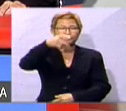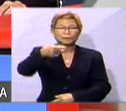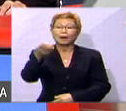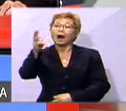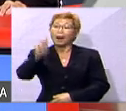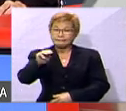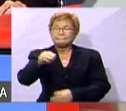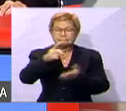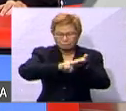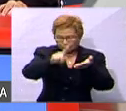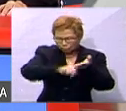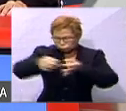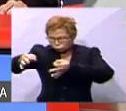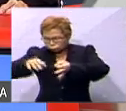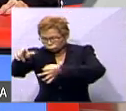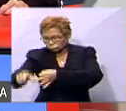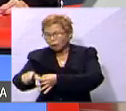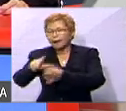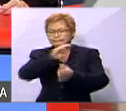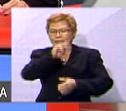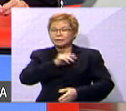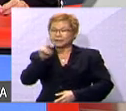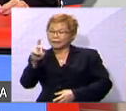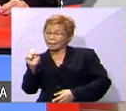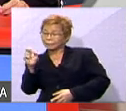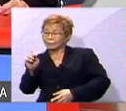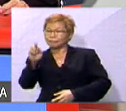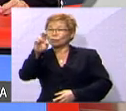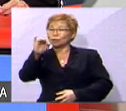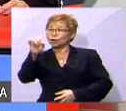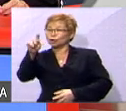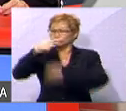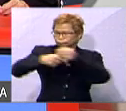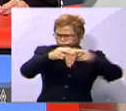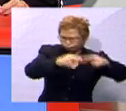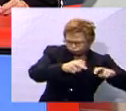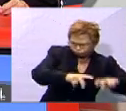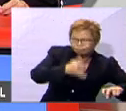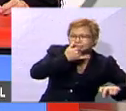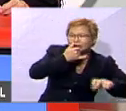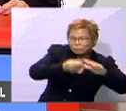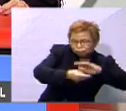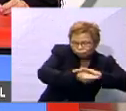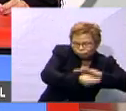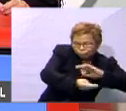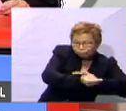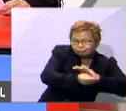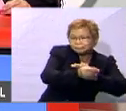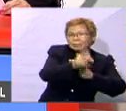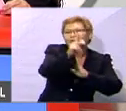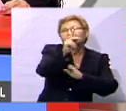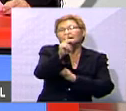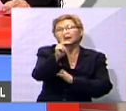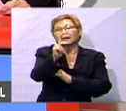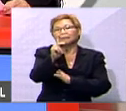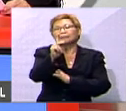SPRM masih meneliti keterangan Menteri Sumber Manusia Datuk Sri Richard Riot berhubung siasatan penyelewengan dana Perbadanan Tabung